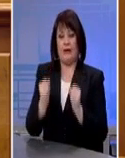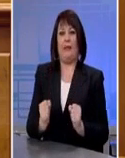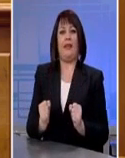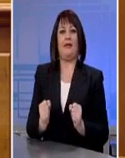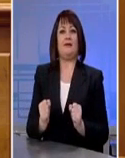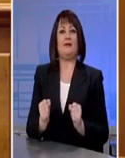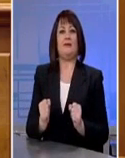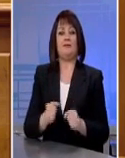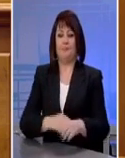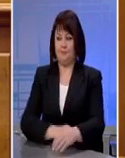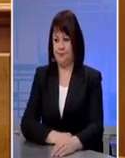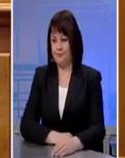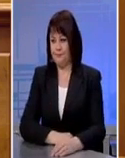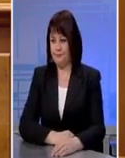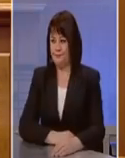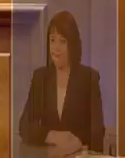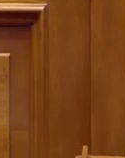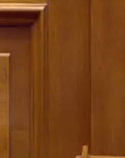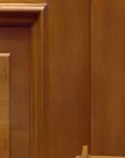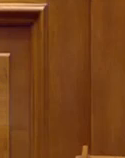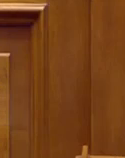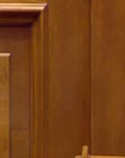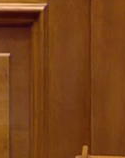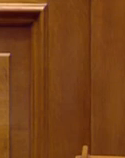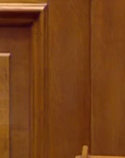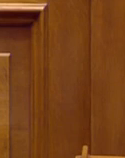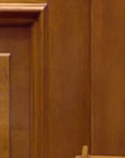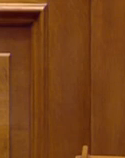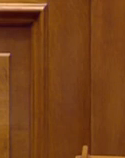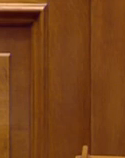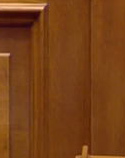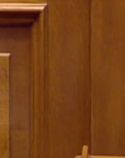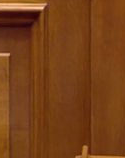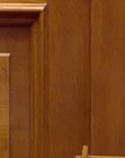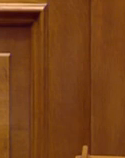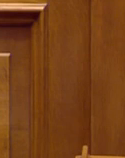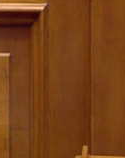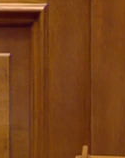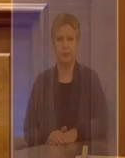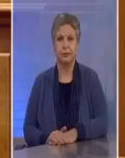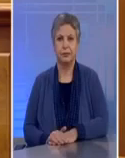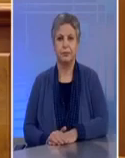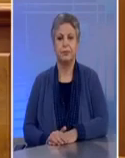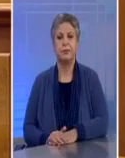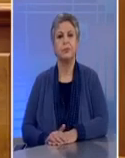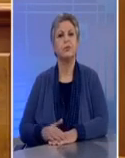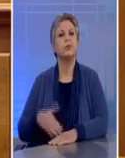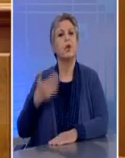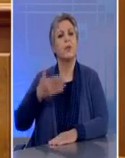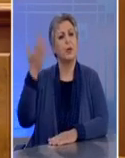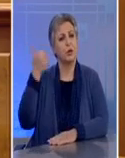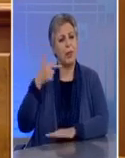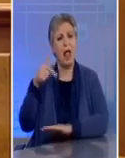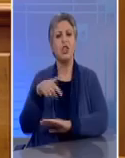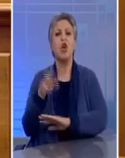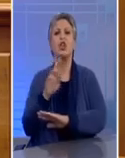κάθεται. Σέβεται, ούτε τη χώρα προδίδει. Έτσι μου είχε πει ο Γιώργος Ράλης. Εν ονόματι λοιπόν αυτής